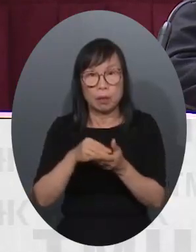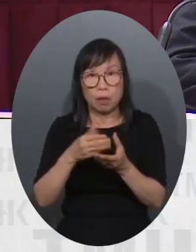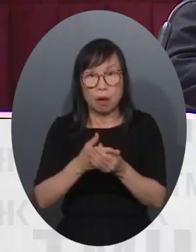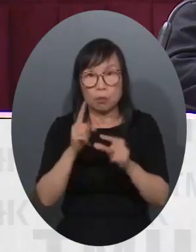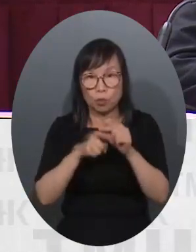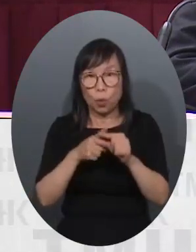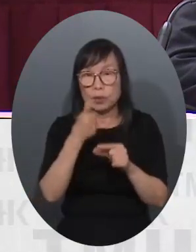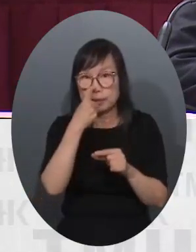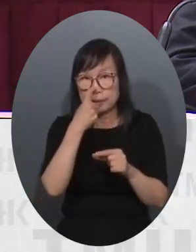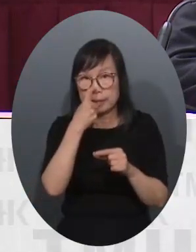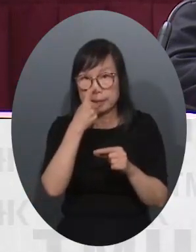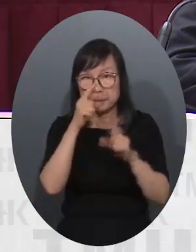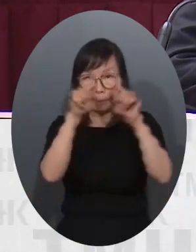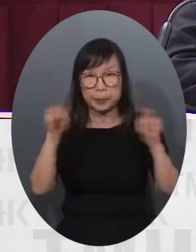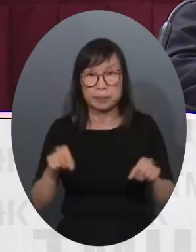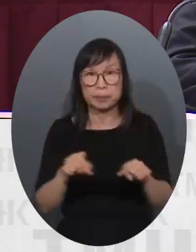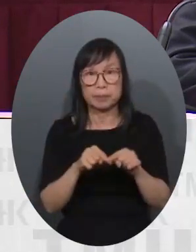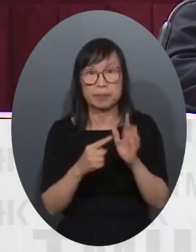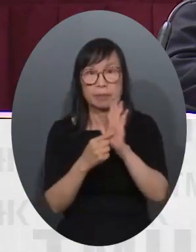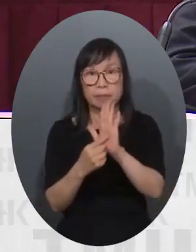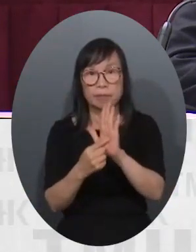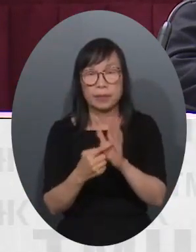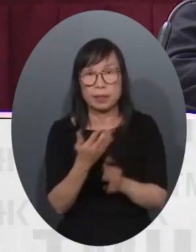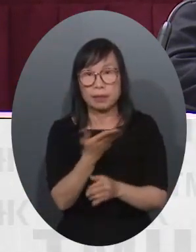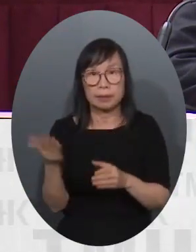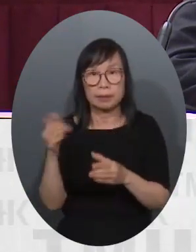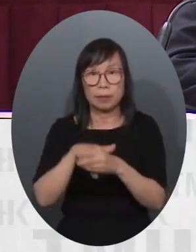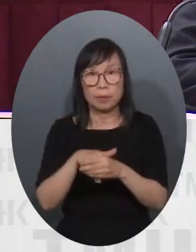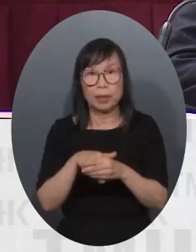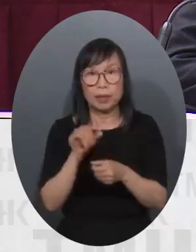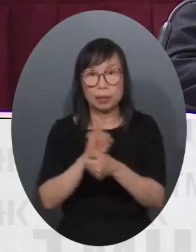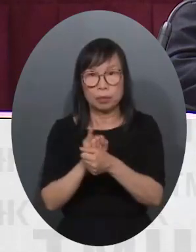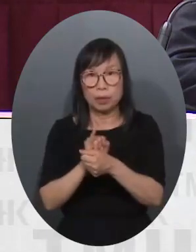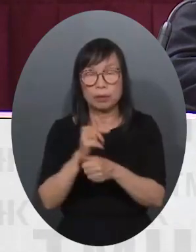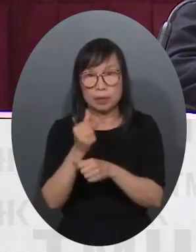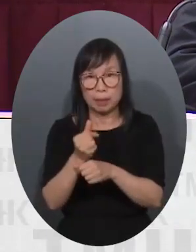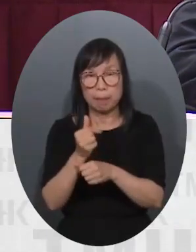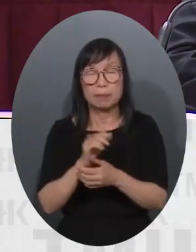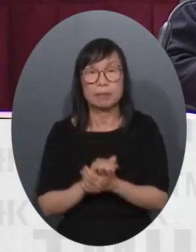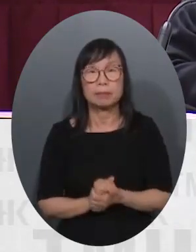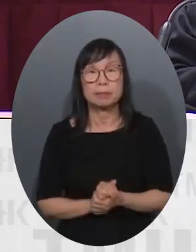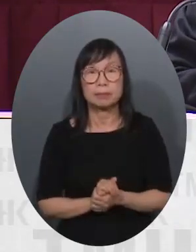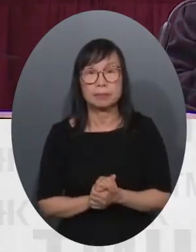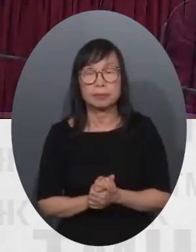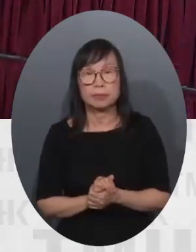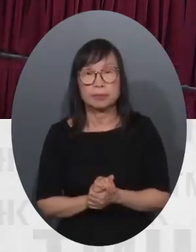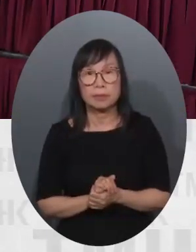中英全文已經顯示在屏幕上，請投票。你有10秒時間進行投票。